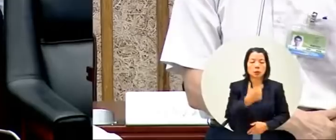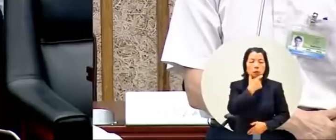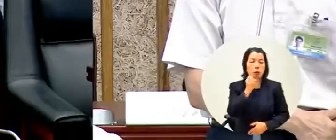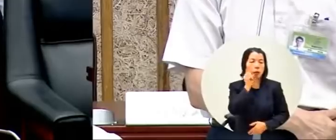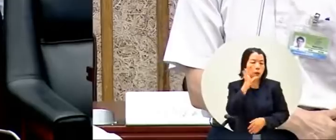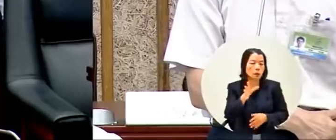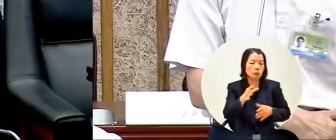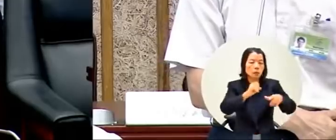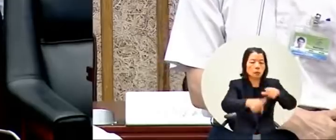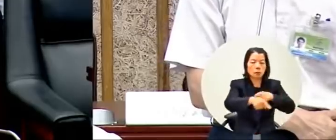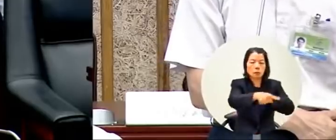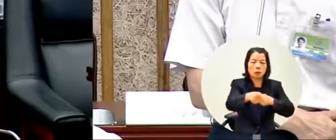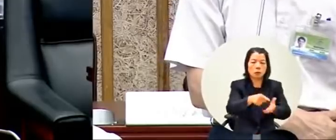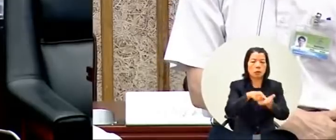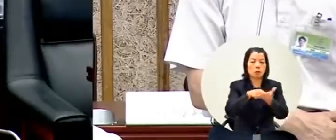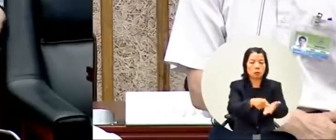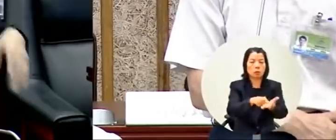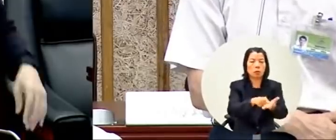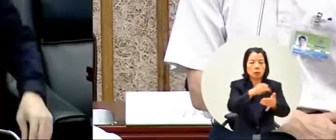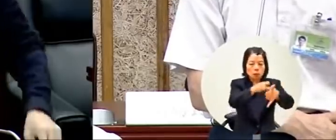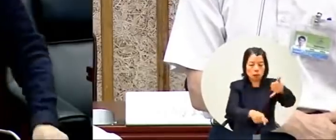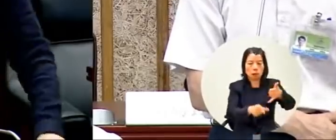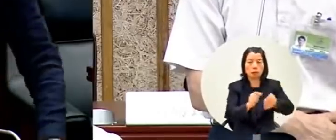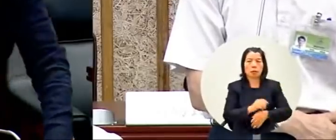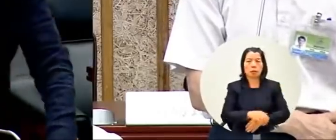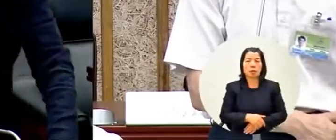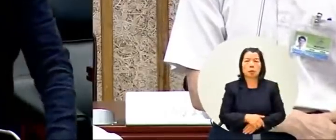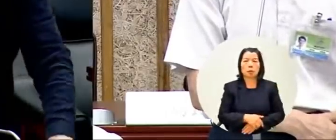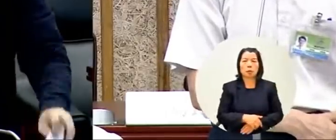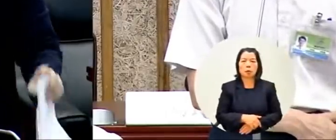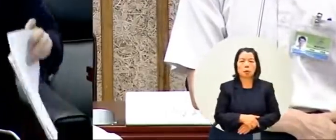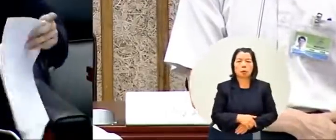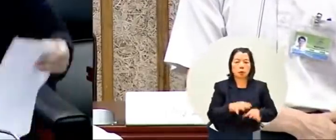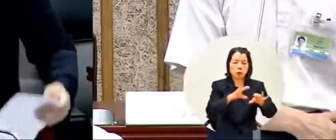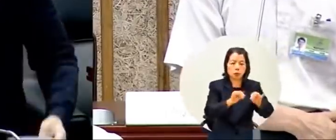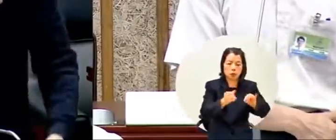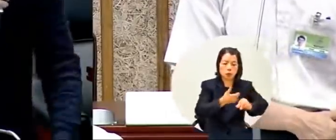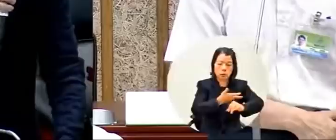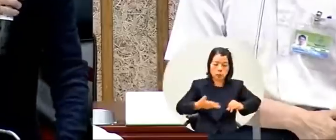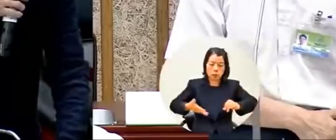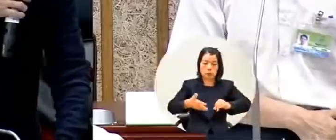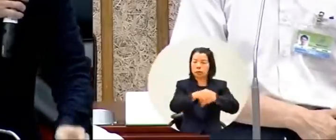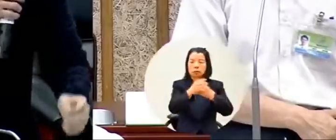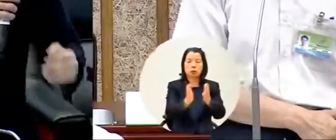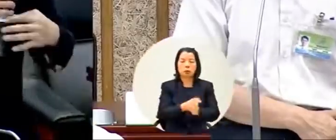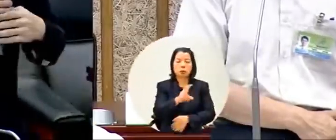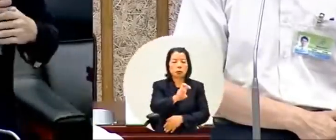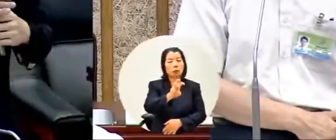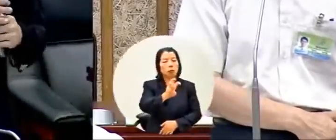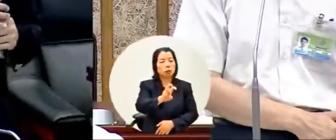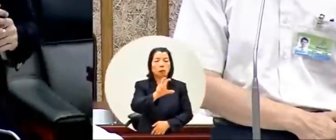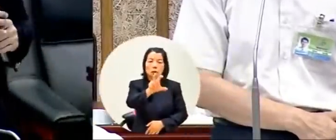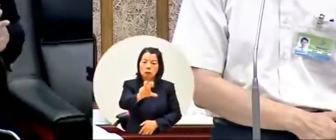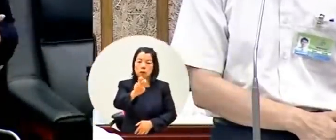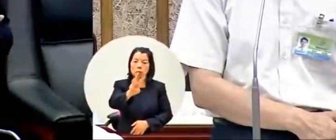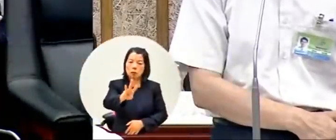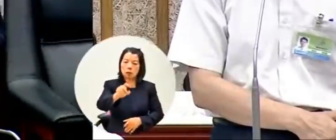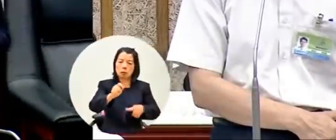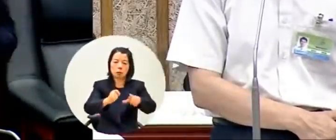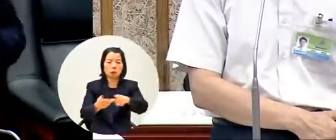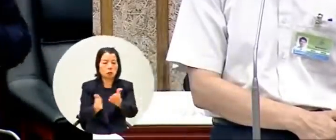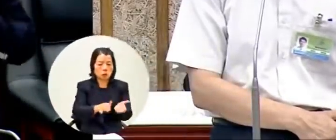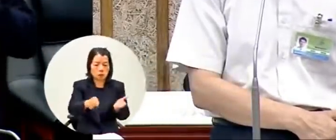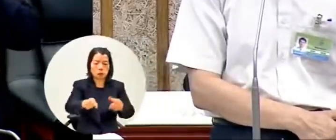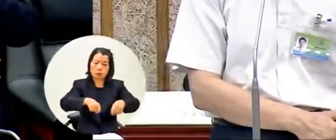提的一个开发案哦，是水域跟陆域大概达到73公顷，但是他所提的计划